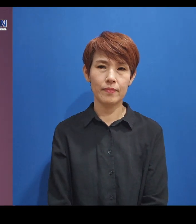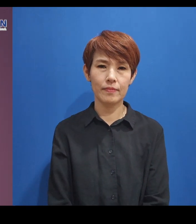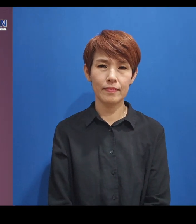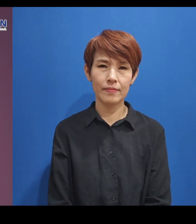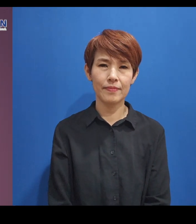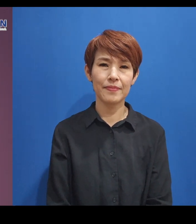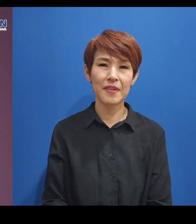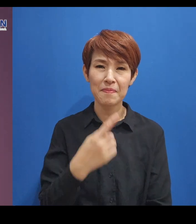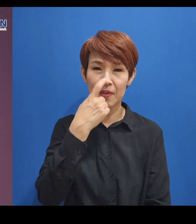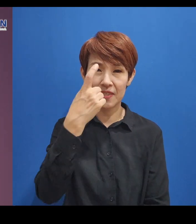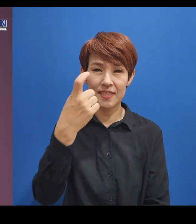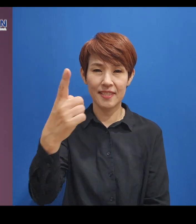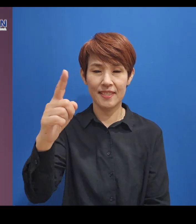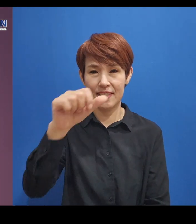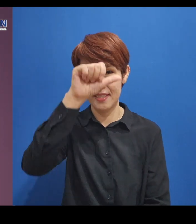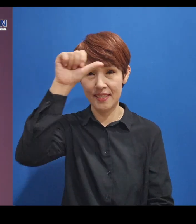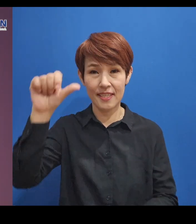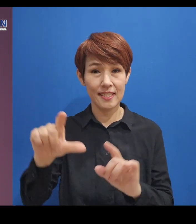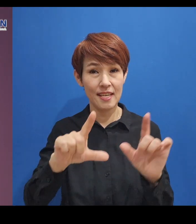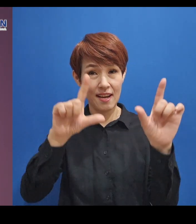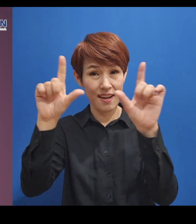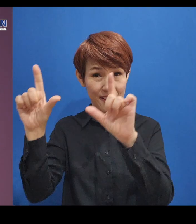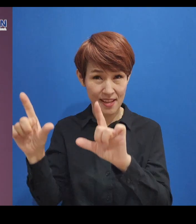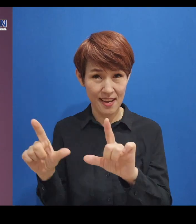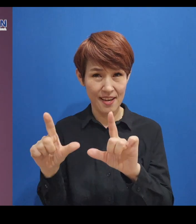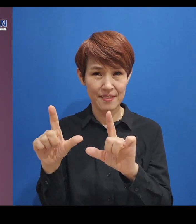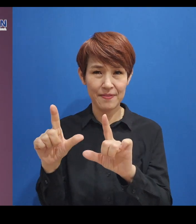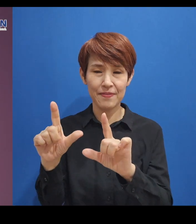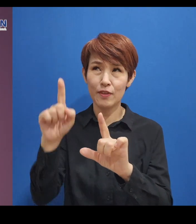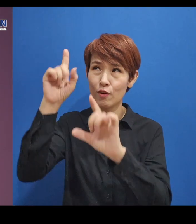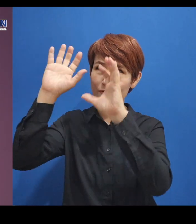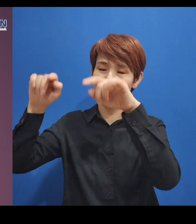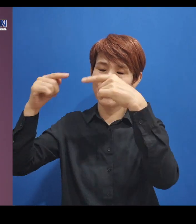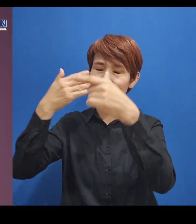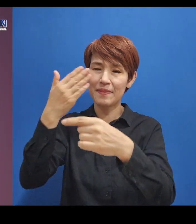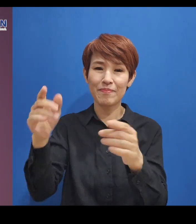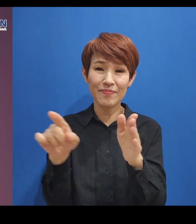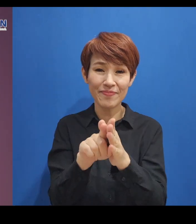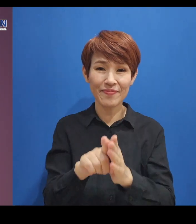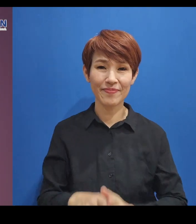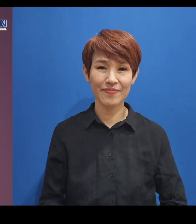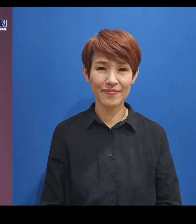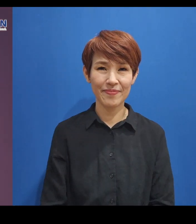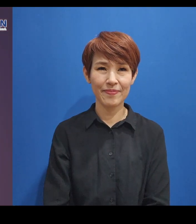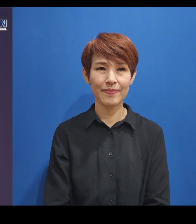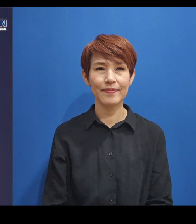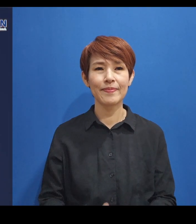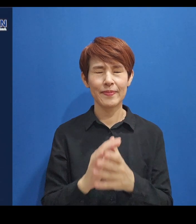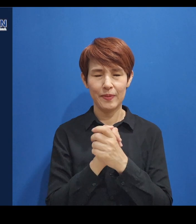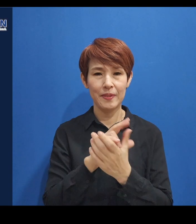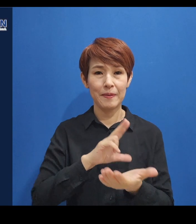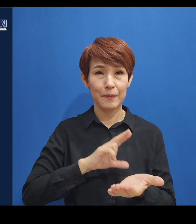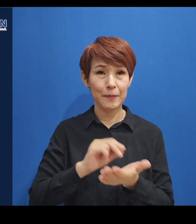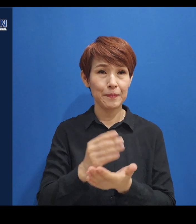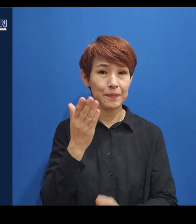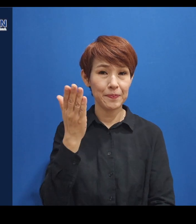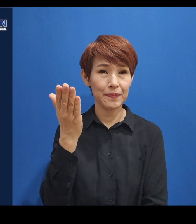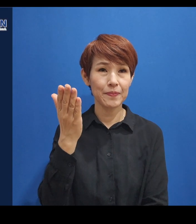이렇게 멋진 인생 살다가 아버지 집에 이르게 될 줄 믿습니다. 화면에 기도의 제목